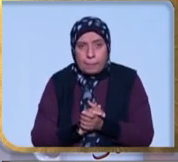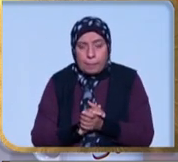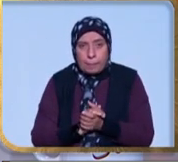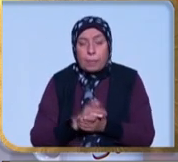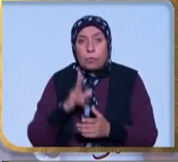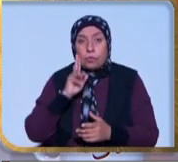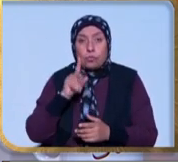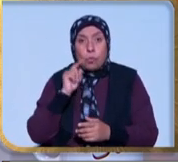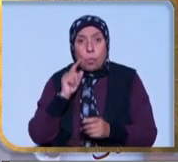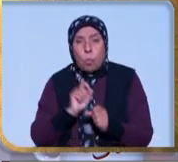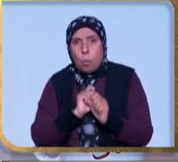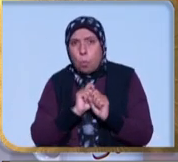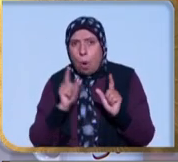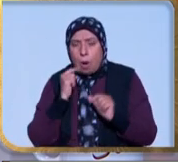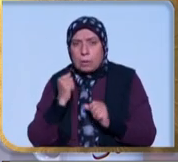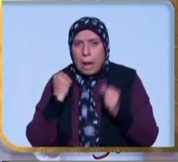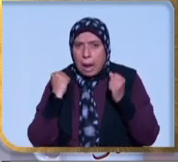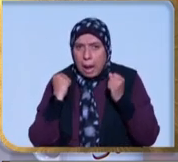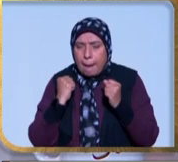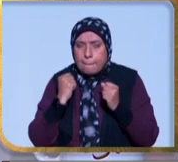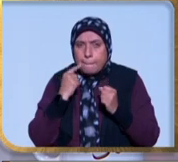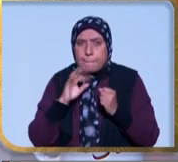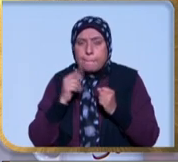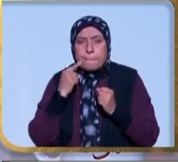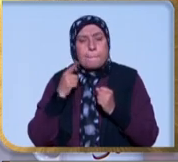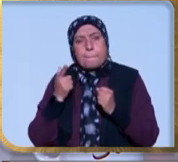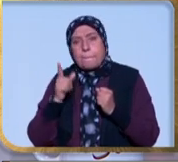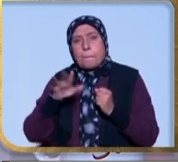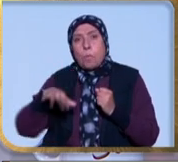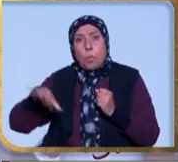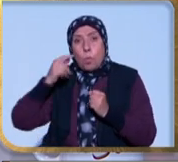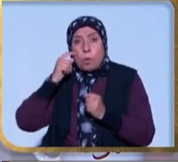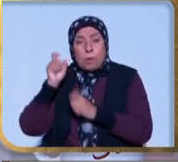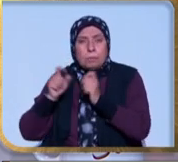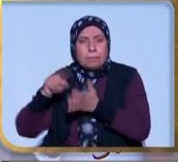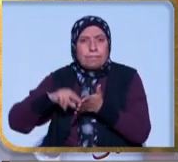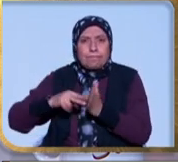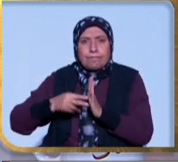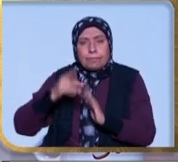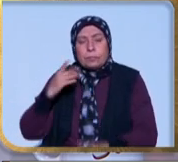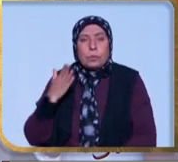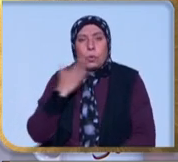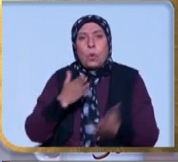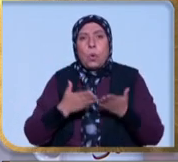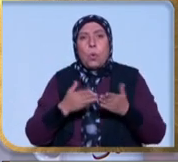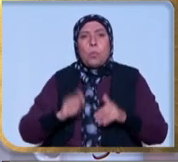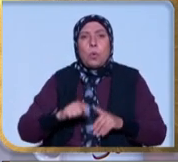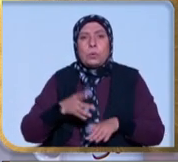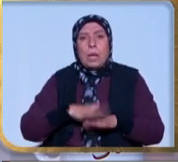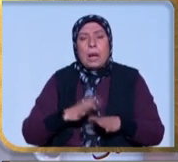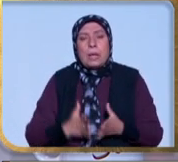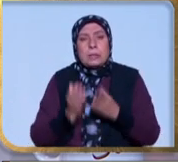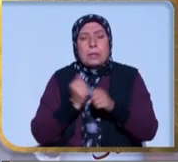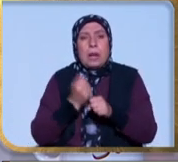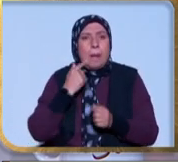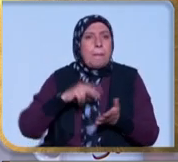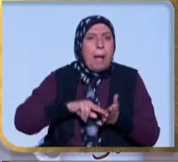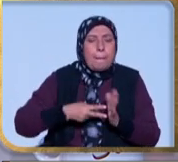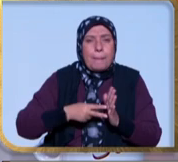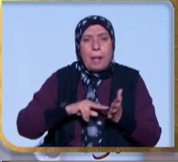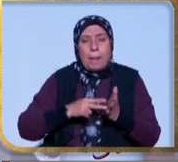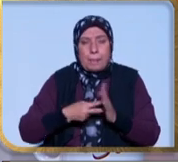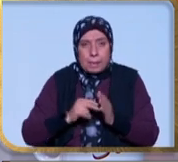البلاء راحوا اشتكوا لسيدنا موسى عليه السلام وقالوا له كما قص علينا القرآن